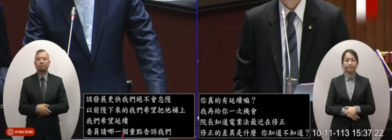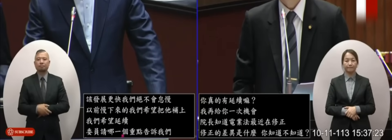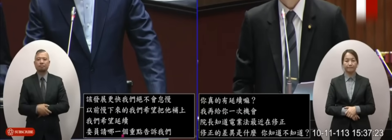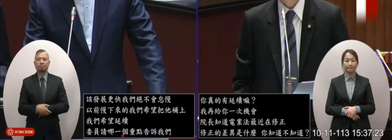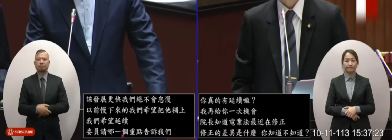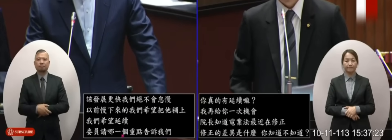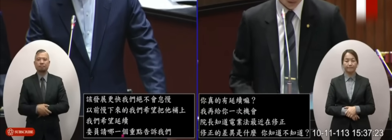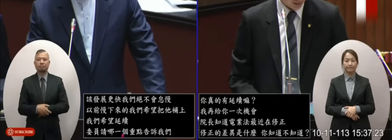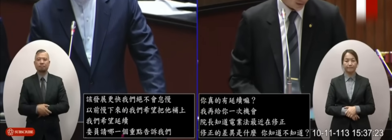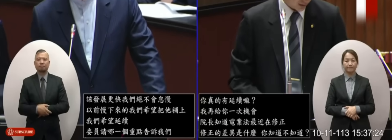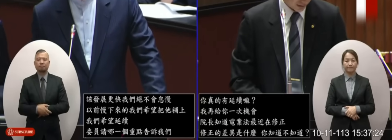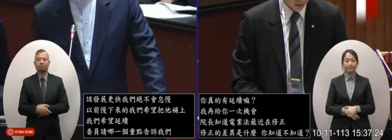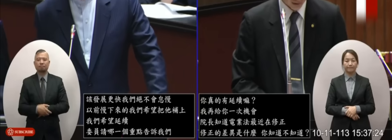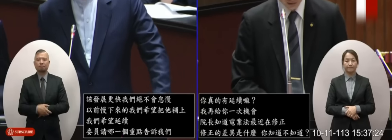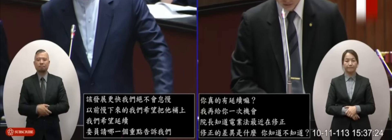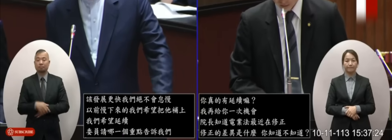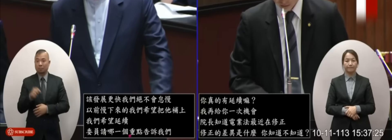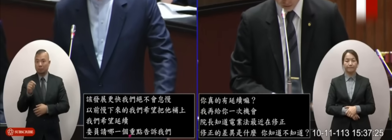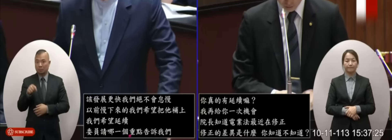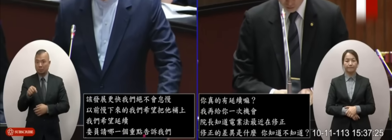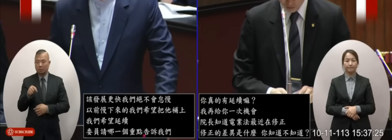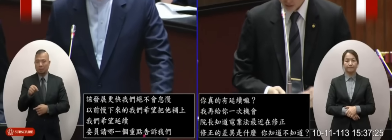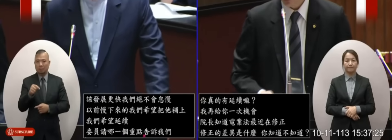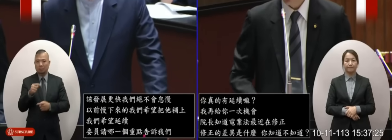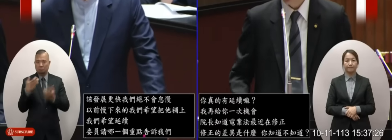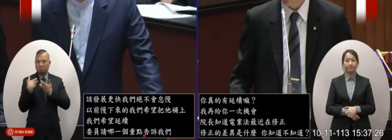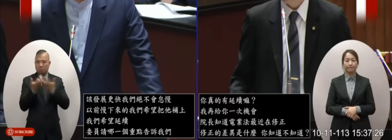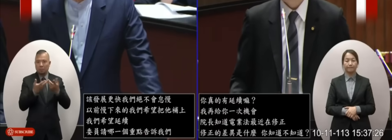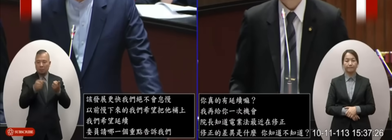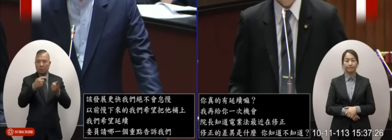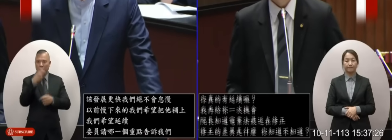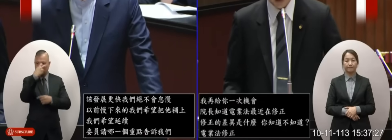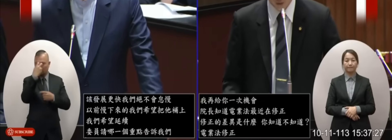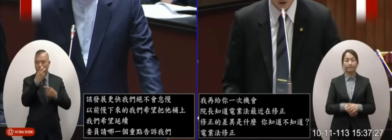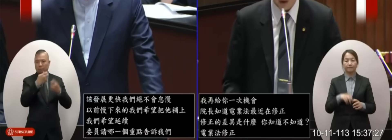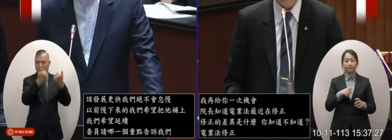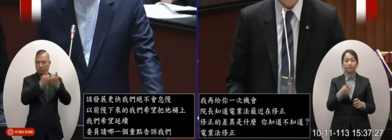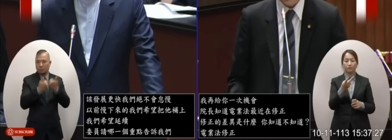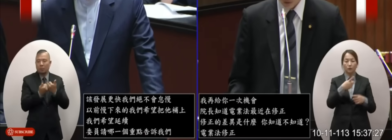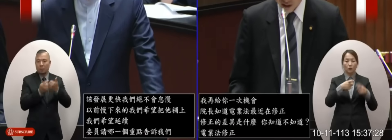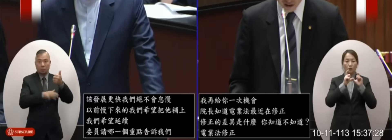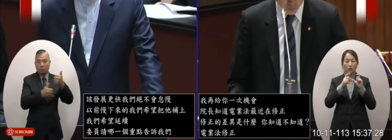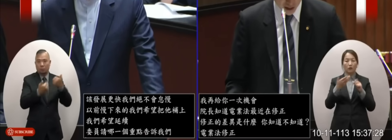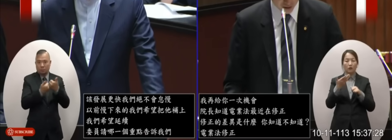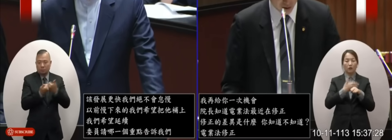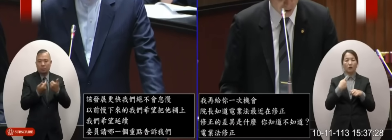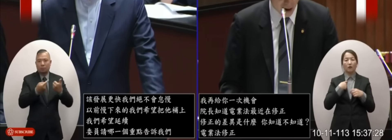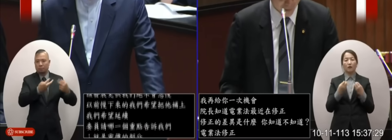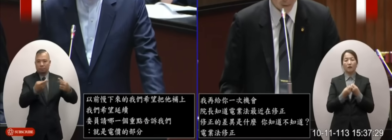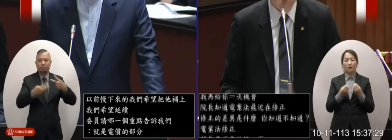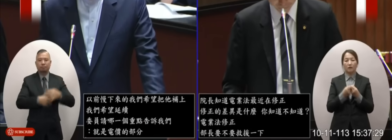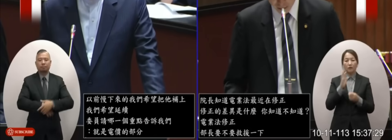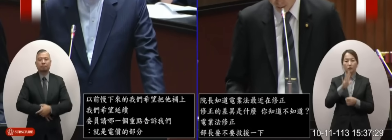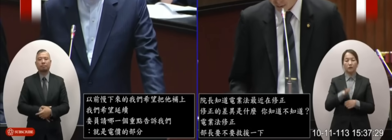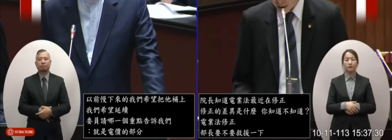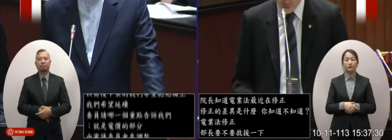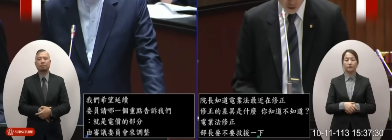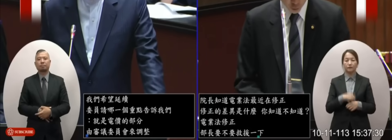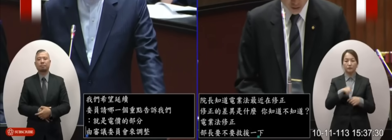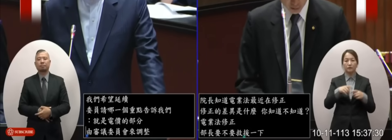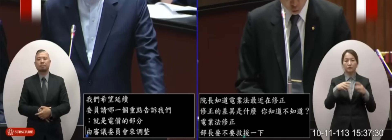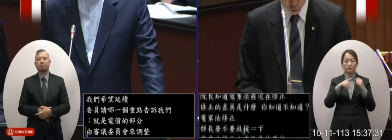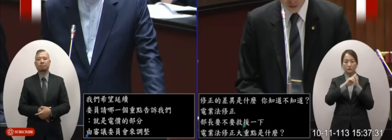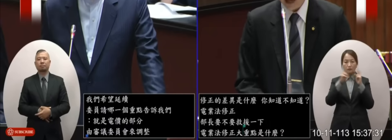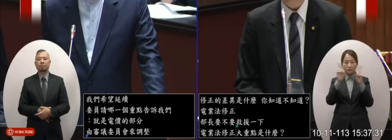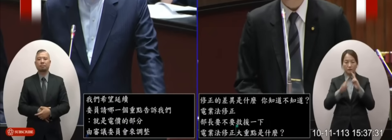电价这个的部分由这个审议委员会来调整。 哇，院这两位的回答让我捏了一把冷汗呐、啊。电业